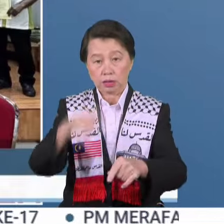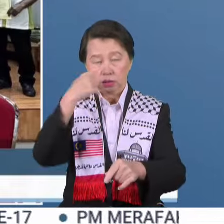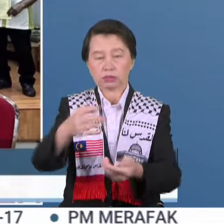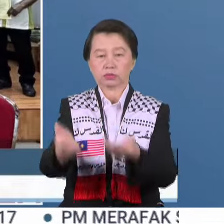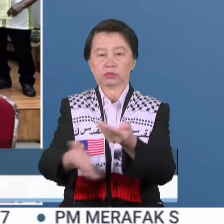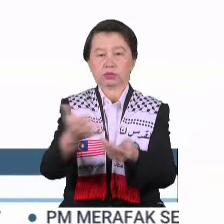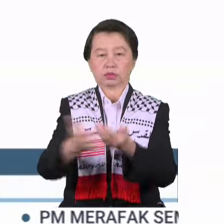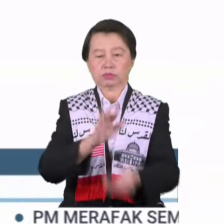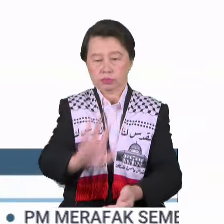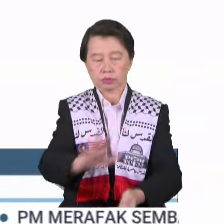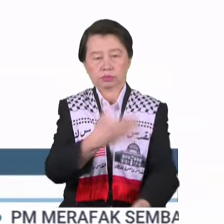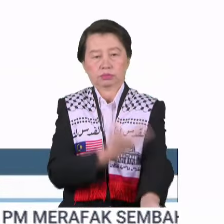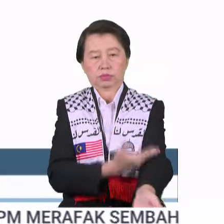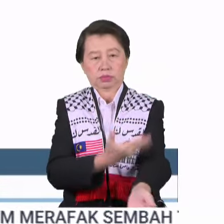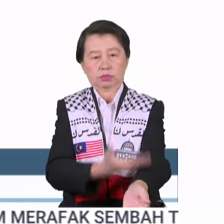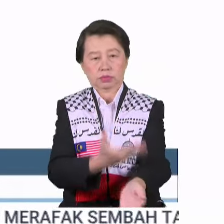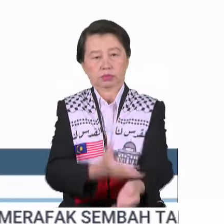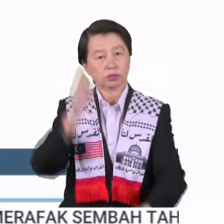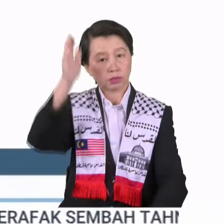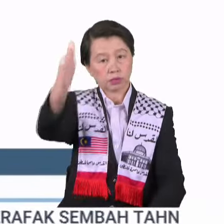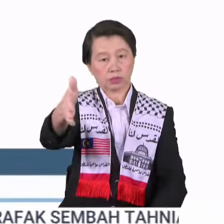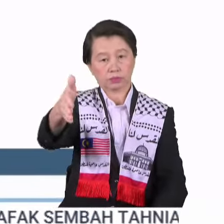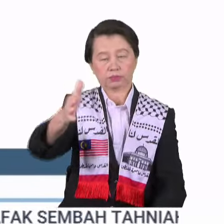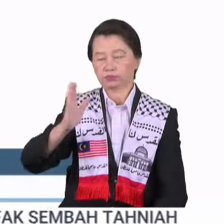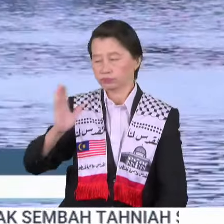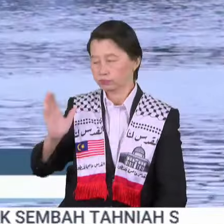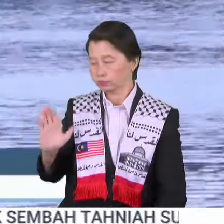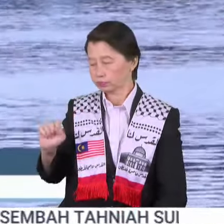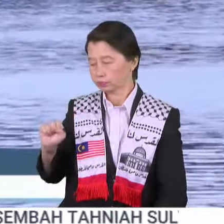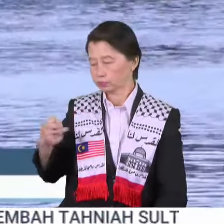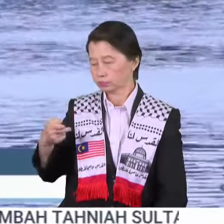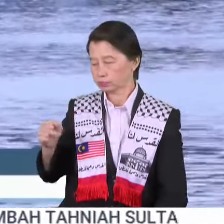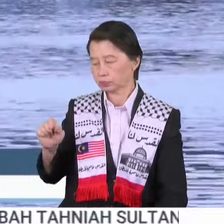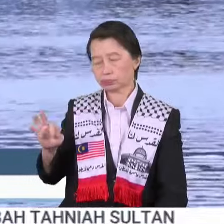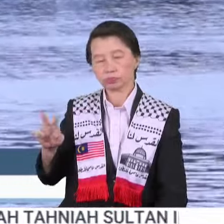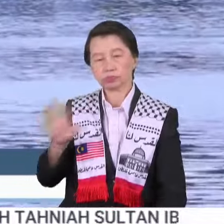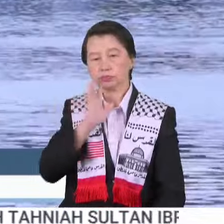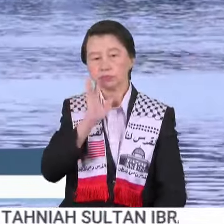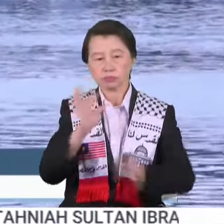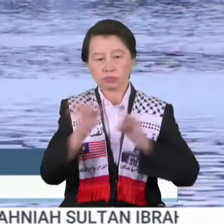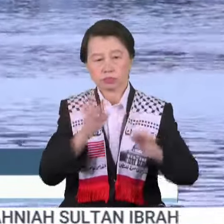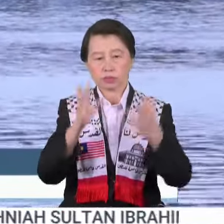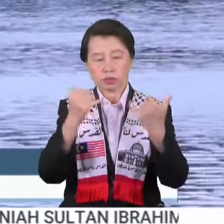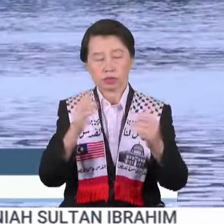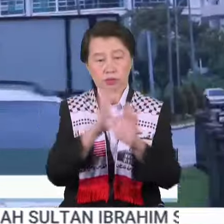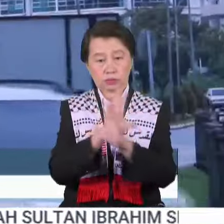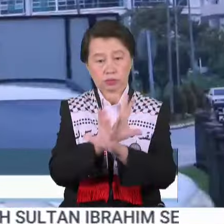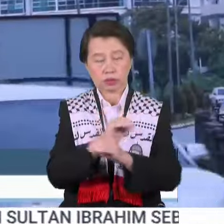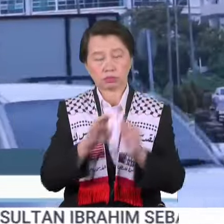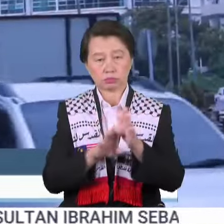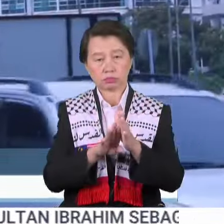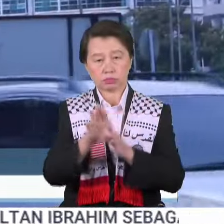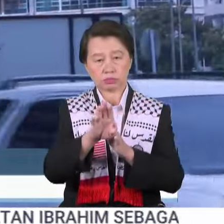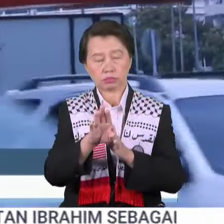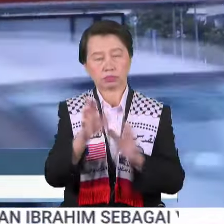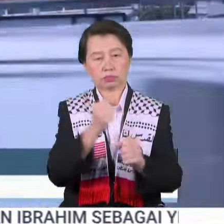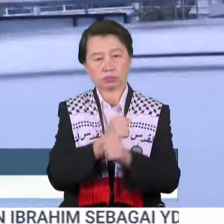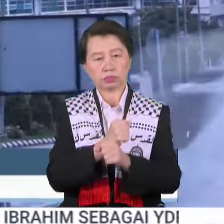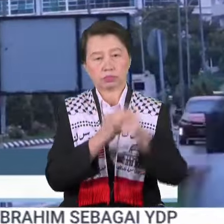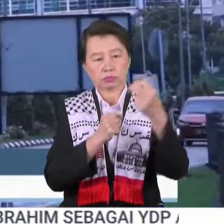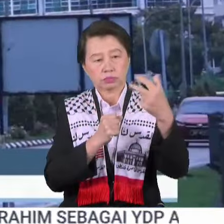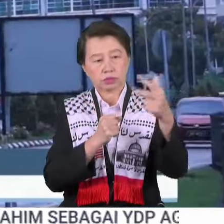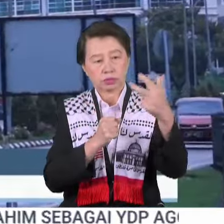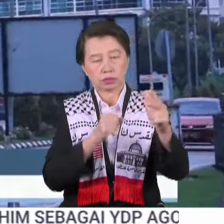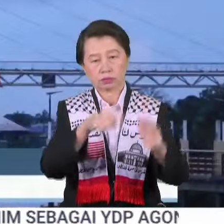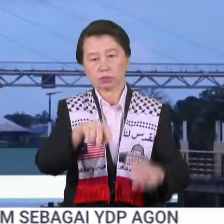kemudahan Generasi masa hadapan shafie menjelaskan Sarawak semakin membangun dengan pendapatan Negeri sehingga rm13.3